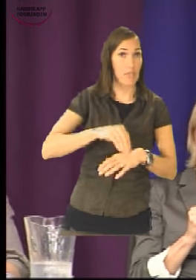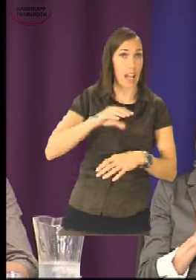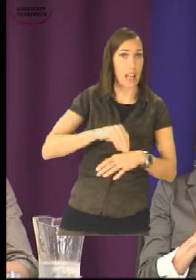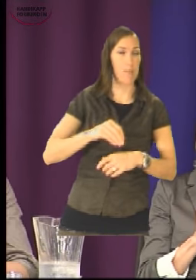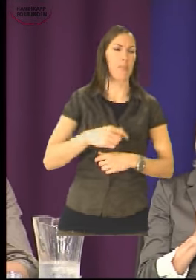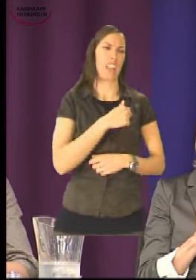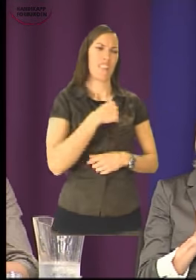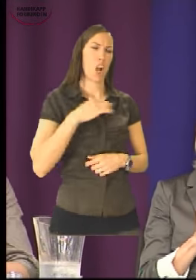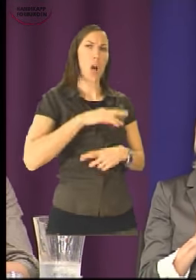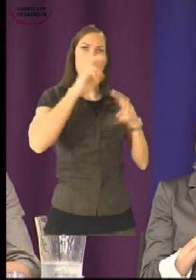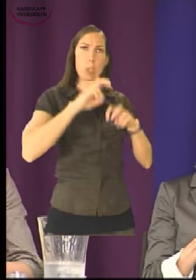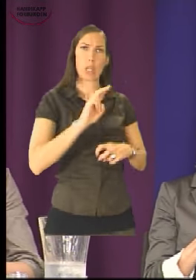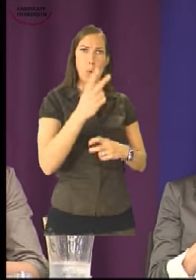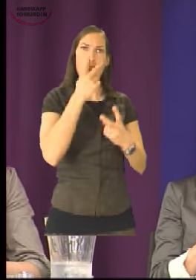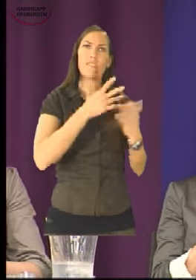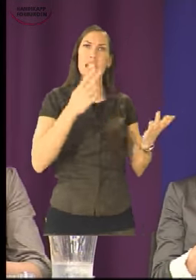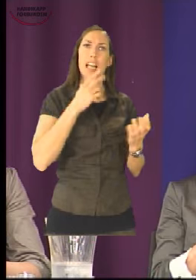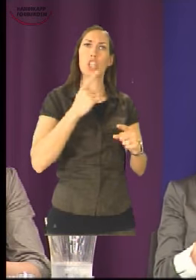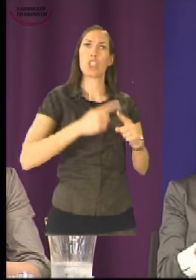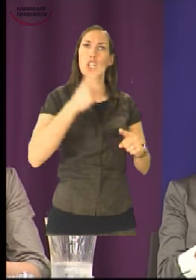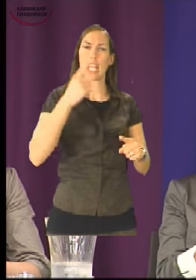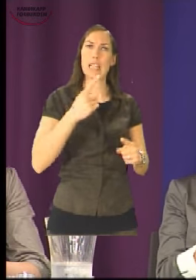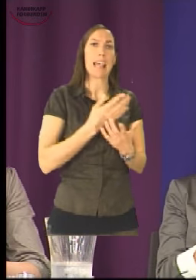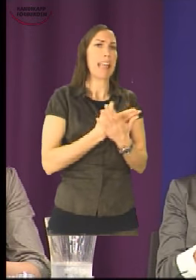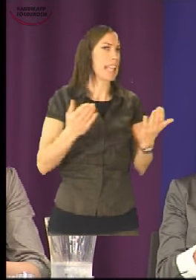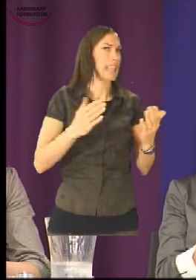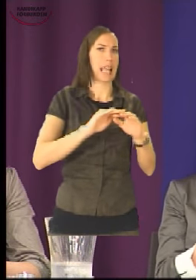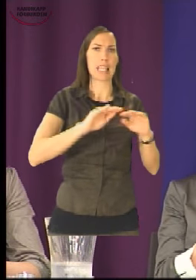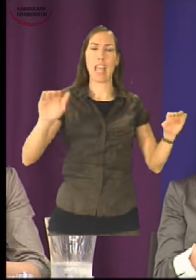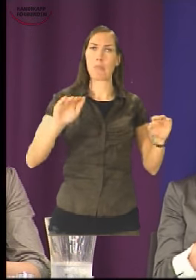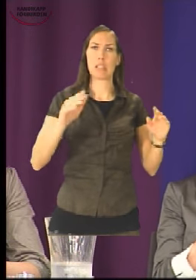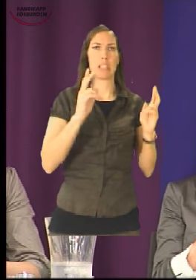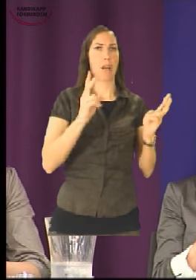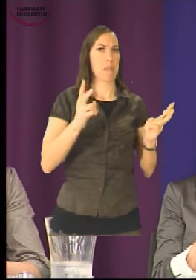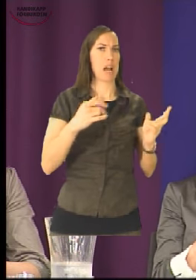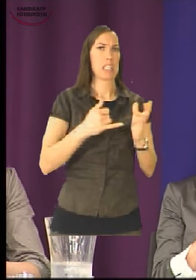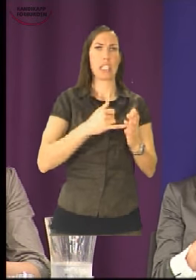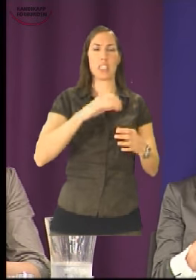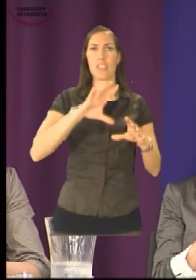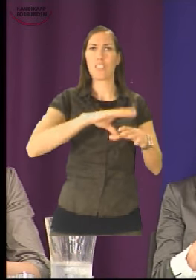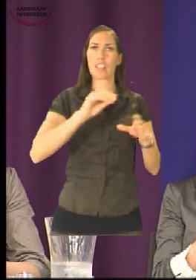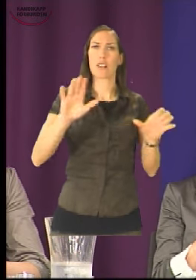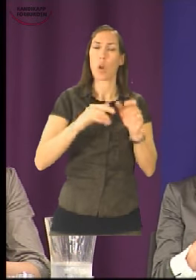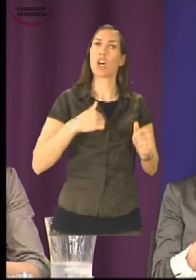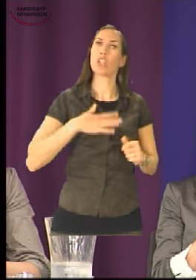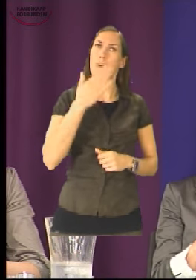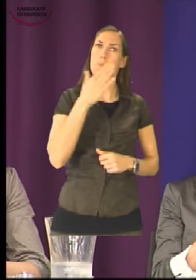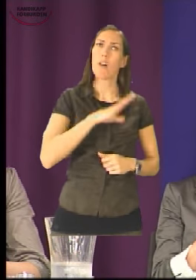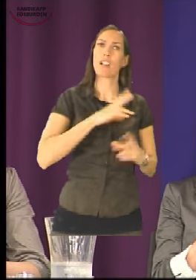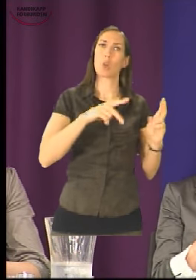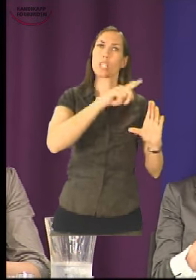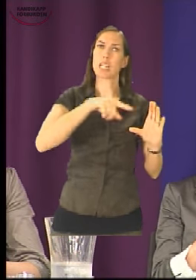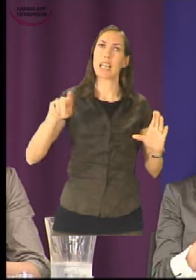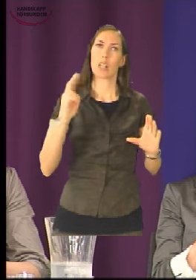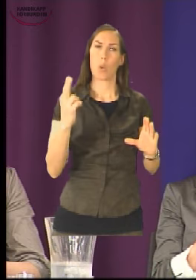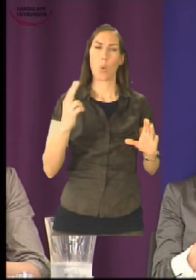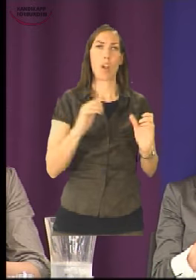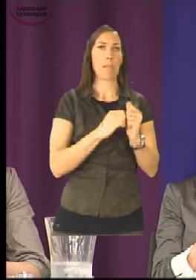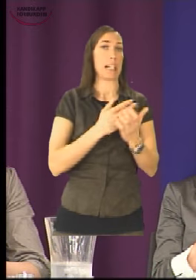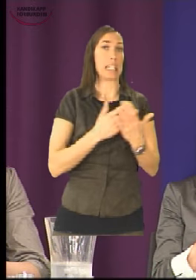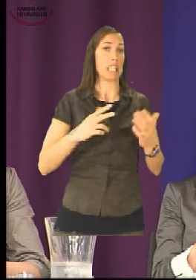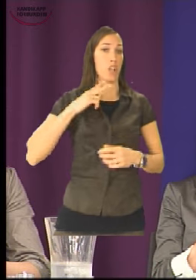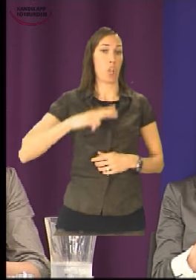nu som visar ganska tydligt den ojämlikhet som finns i svensk vård. Och det är bra att de siffrorna börjar komma. Det är väldigt otillfredsställande